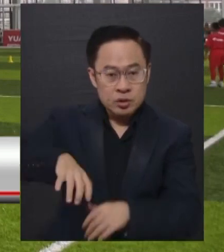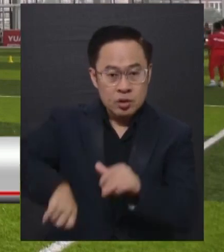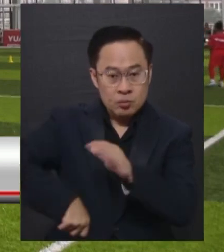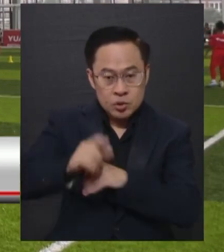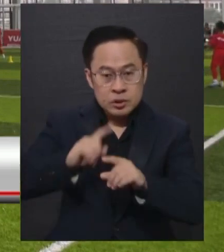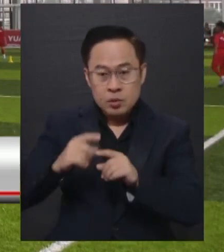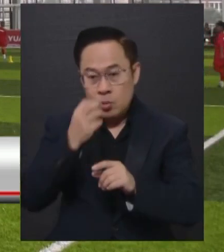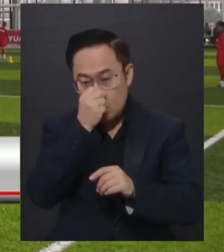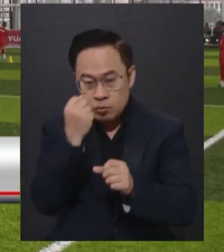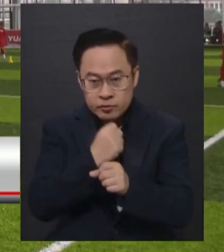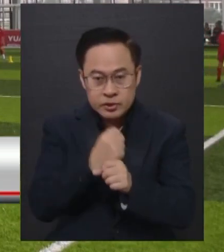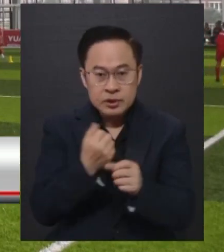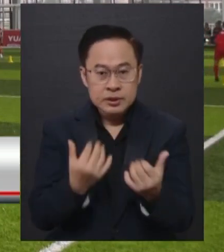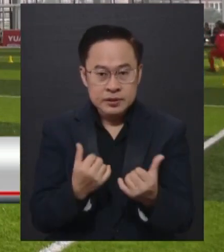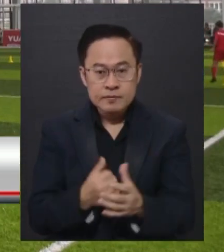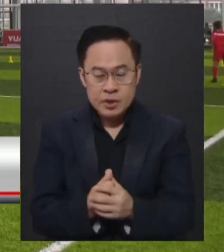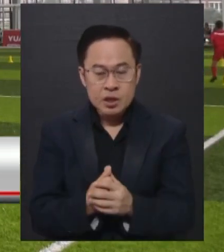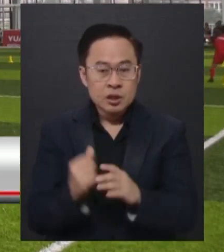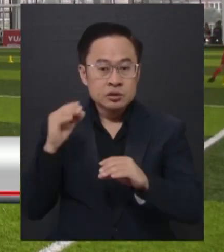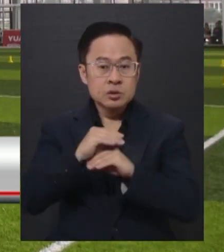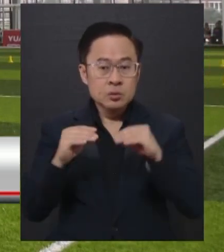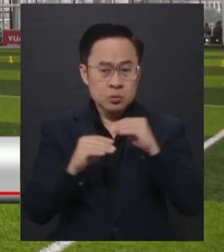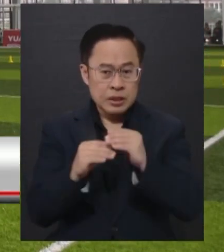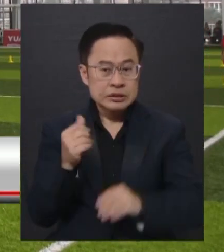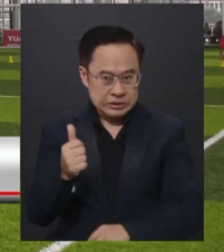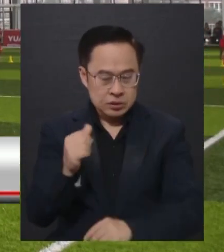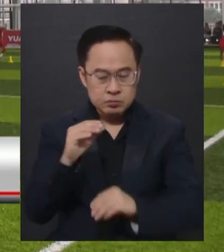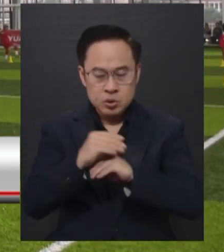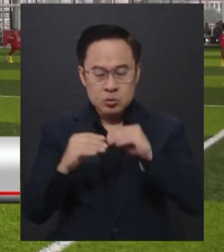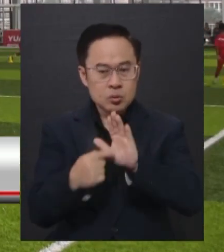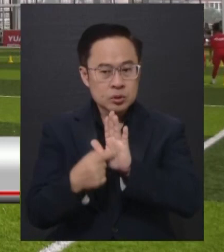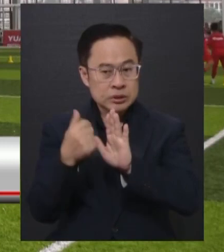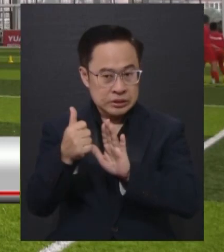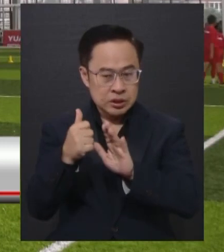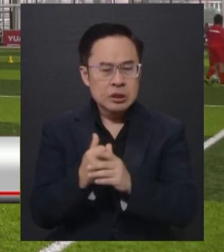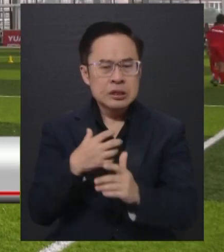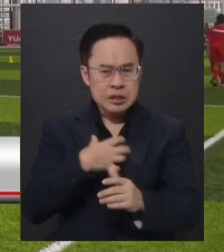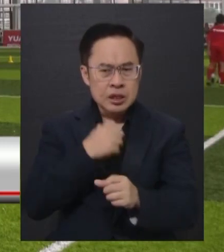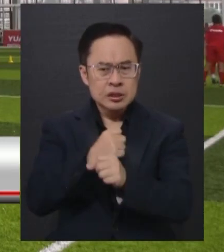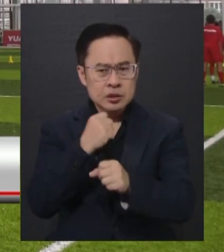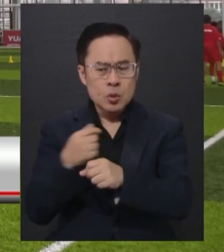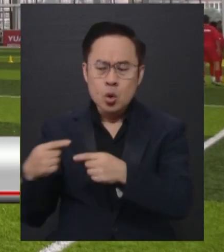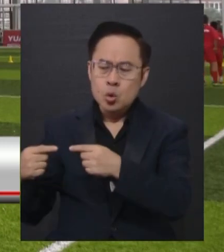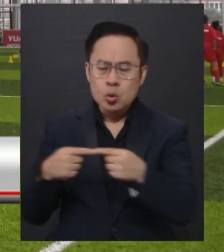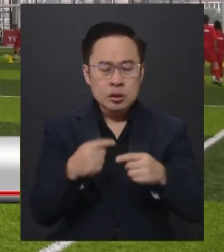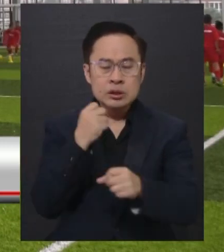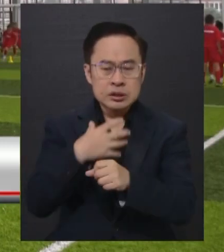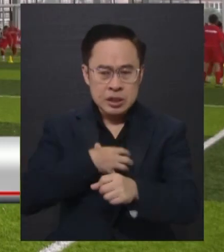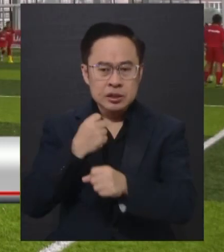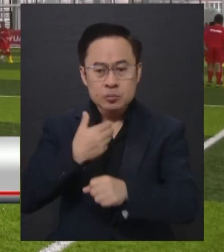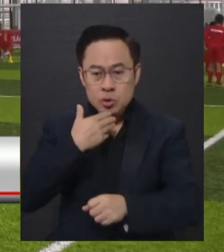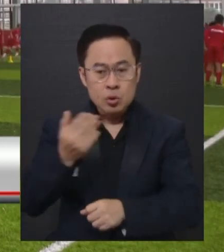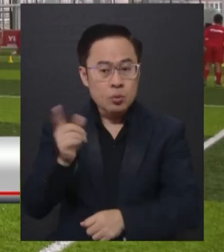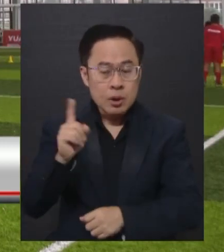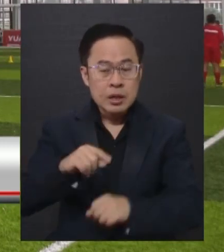ได้ให้โอกาสเด็กนะครับเพราะว่าโครงการดีเงี้ยพี่คิดว่ามันน่าจะมีต่อเนื่องตลอดไปเพราะสิ่งที่สำคัญคือทำไมเราถึงเอาเด็ก8ถึง